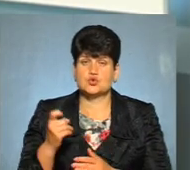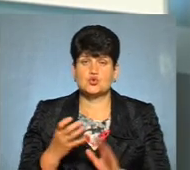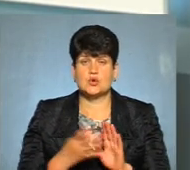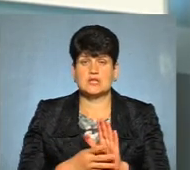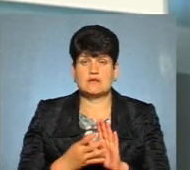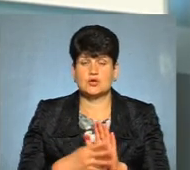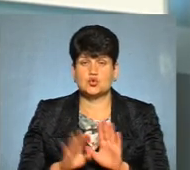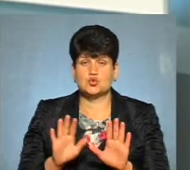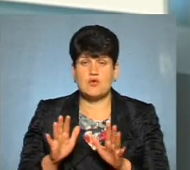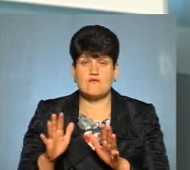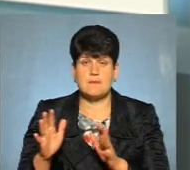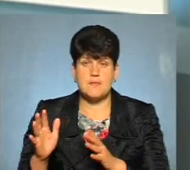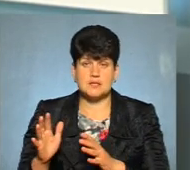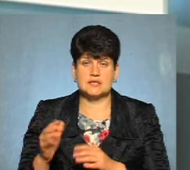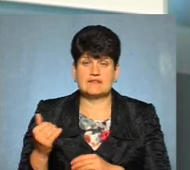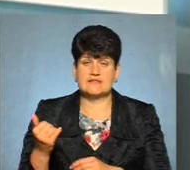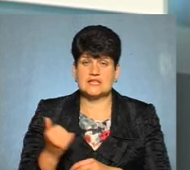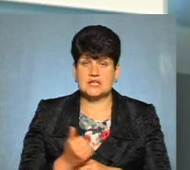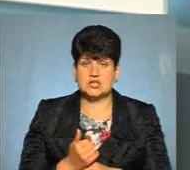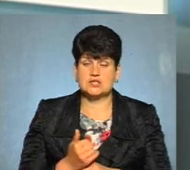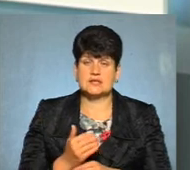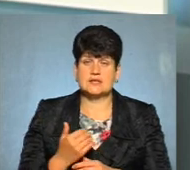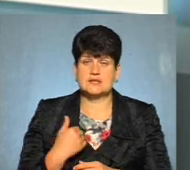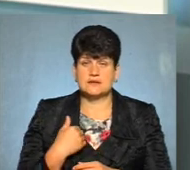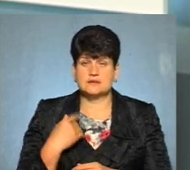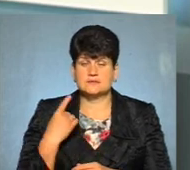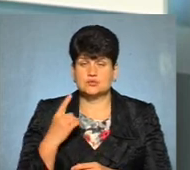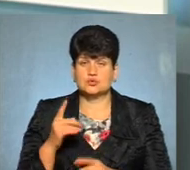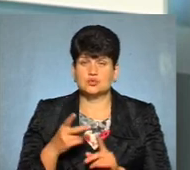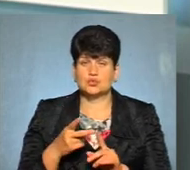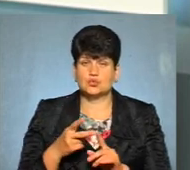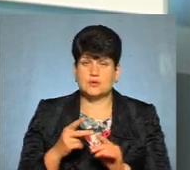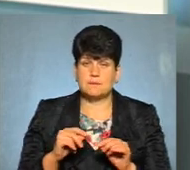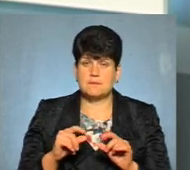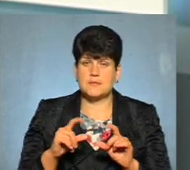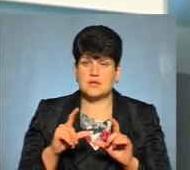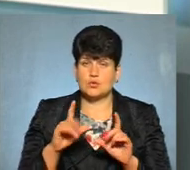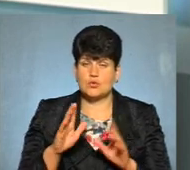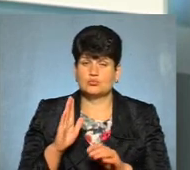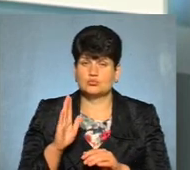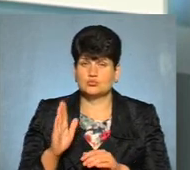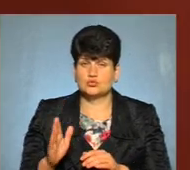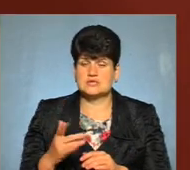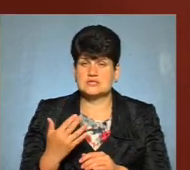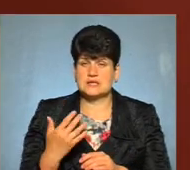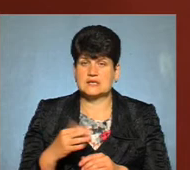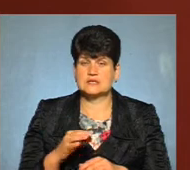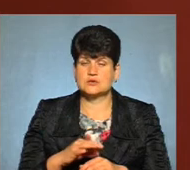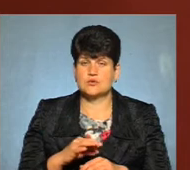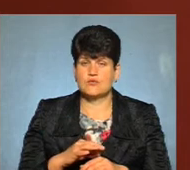190 випадків за тиждень. Я не виключаю, що другий підйом на загал виявиться в нас за кількістю